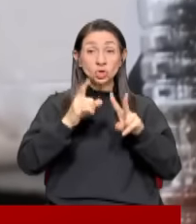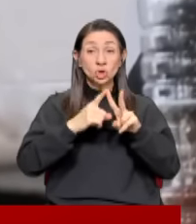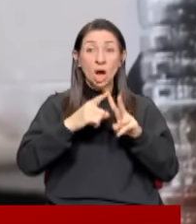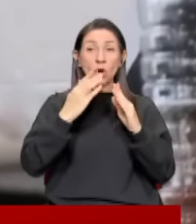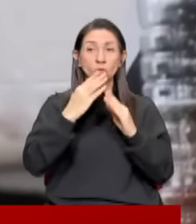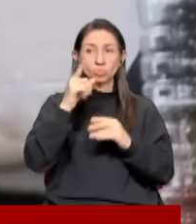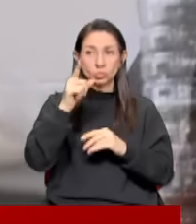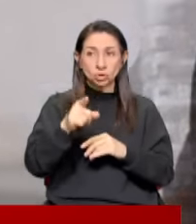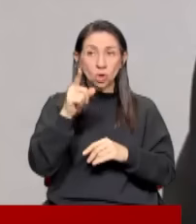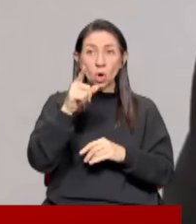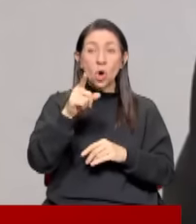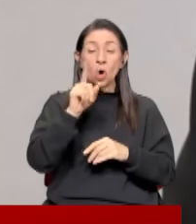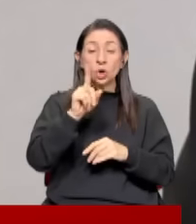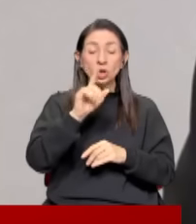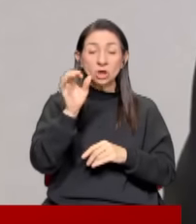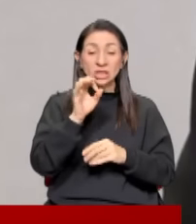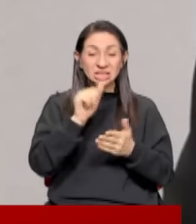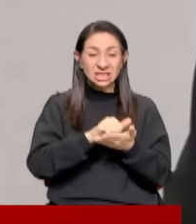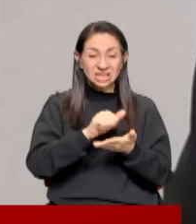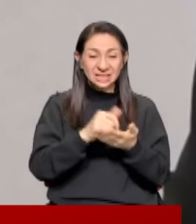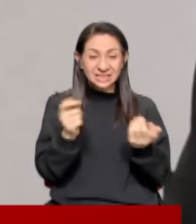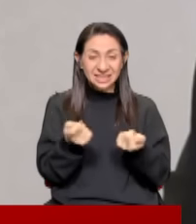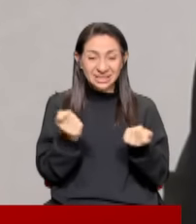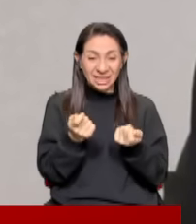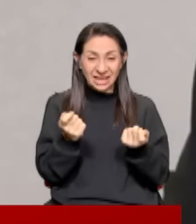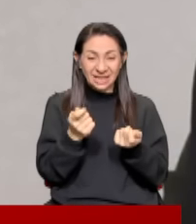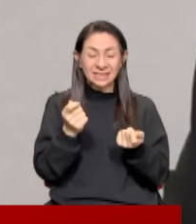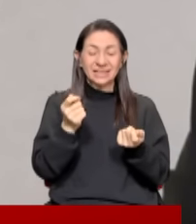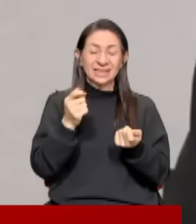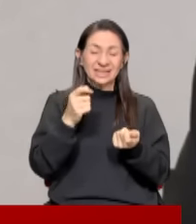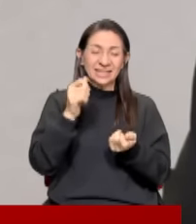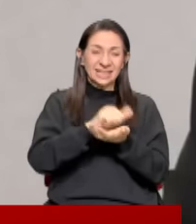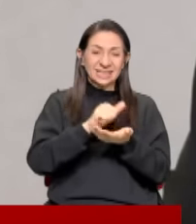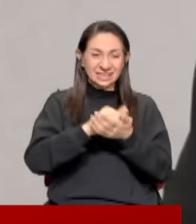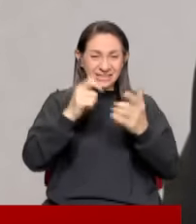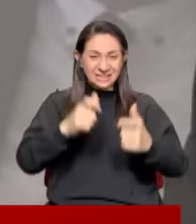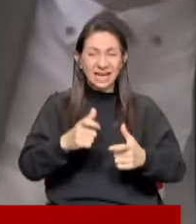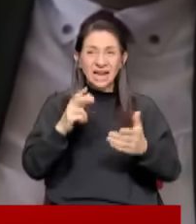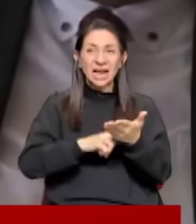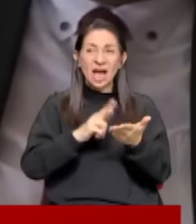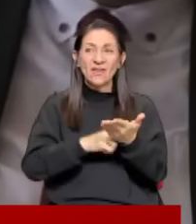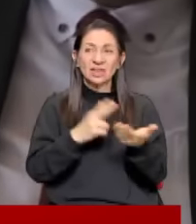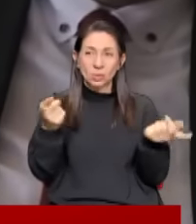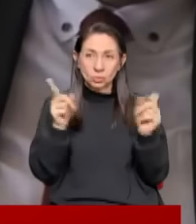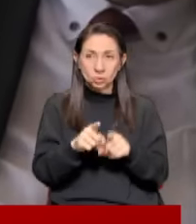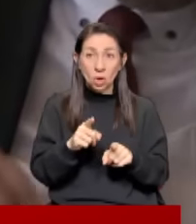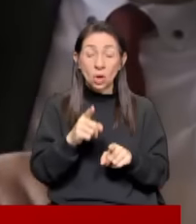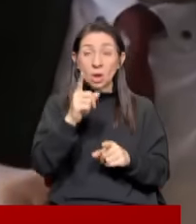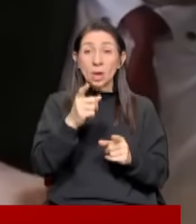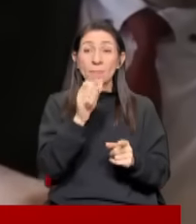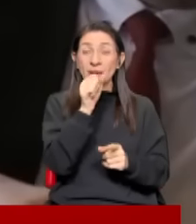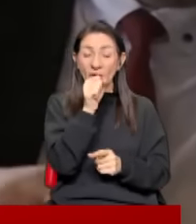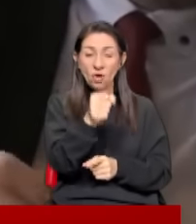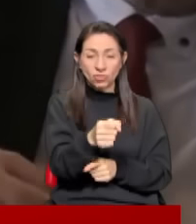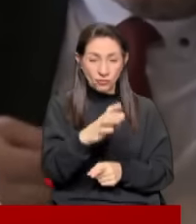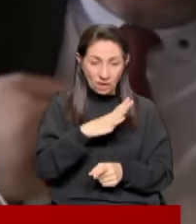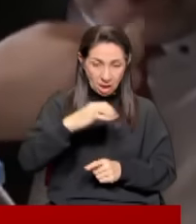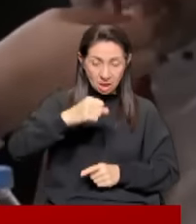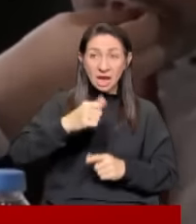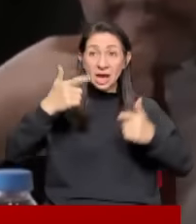Nurullah Okumuş, 10 Ocak Çalışan Gazeteciler Günü etkinliği için şehirdeki gazetecilerle kahvaltıda buluştu. Önünde mikrofon